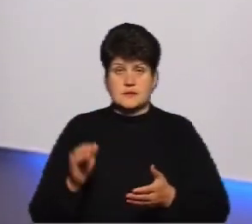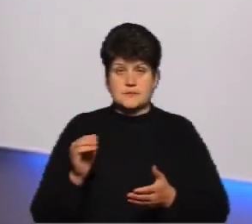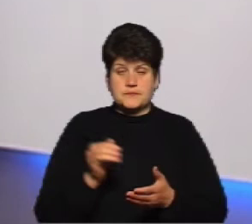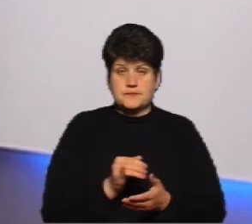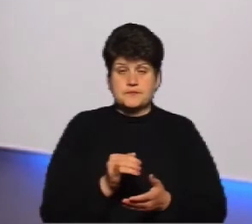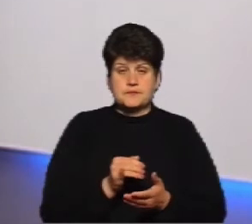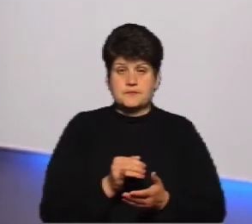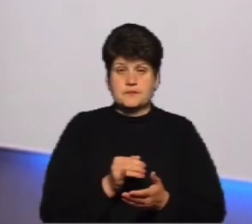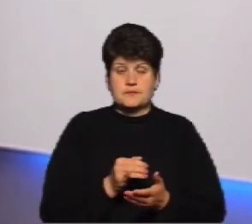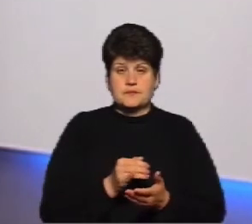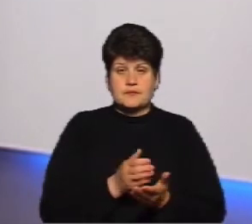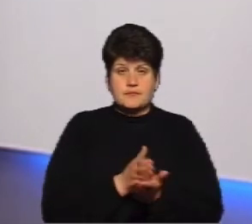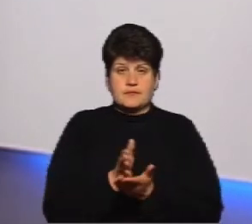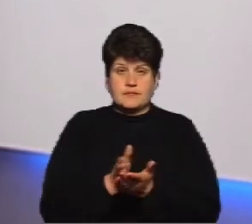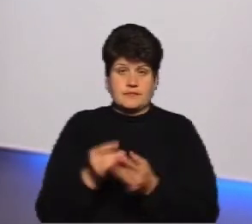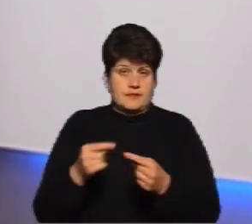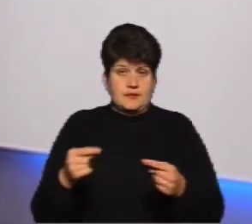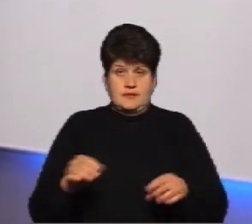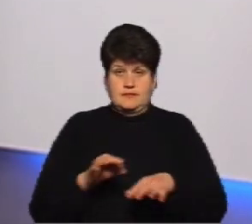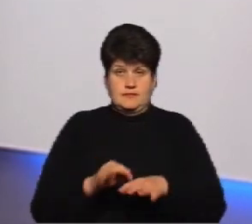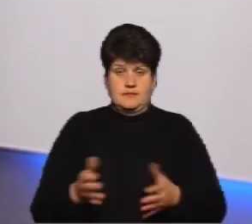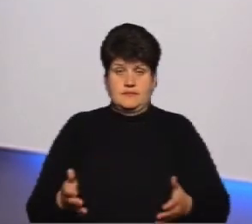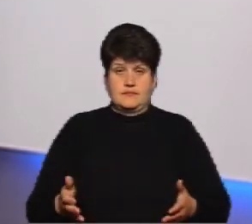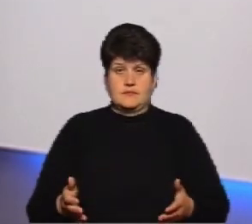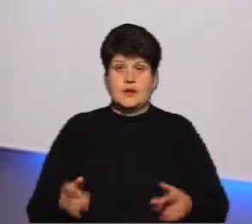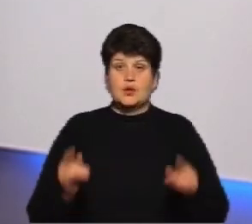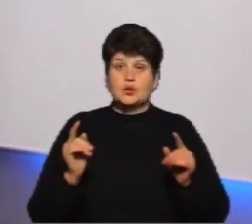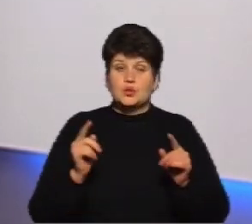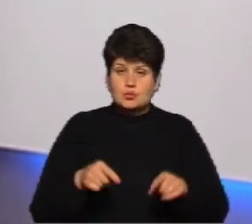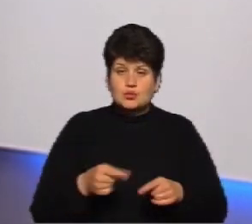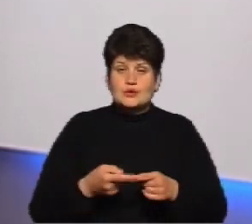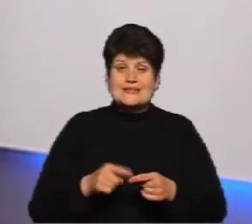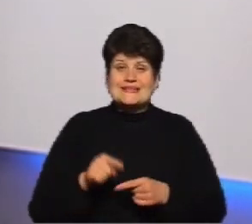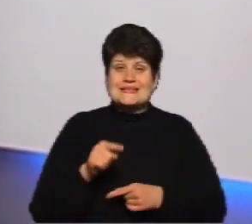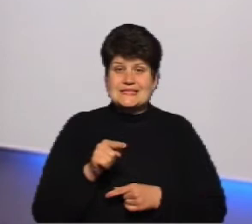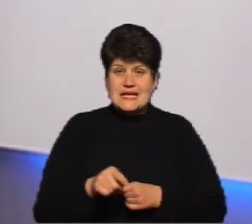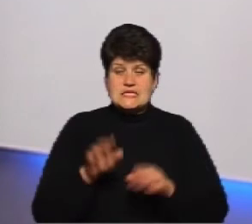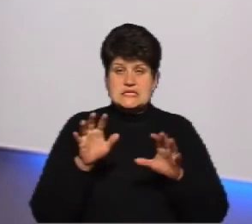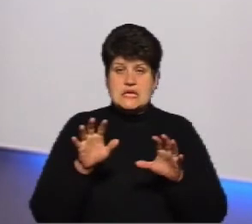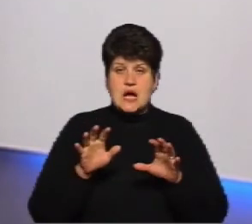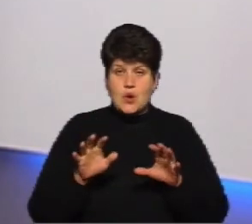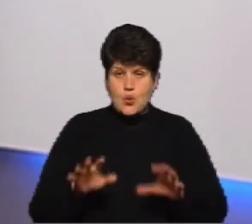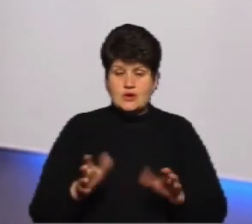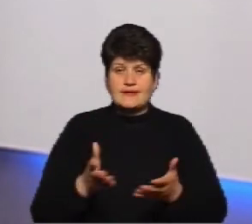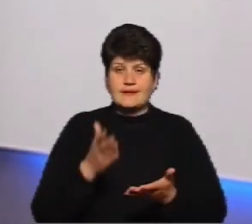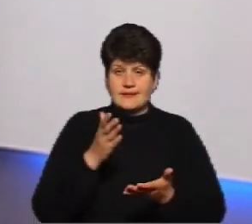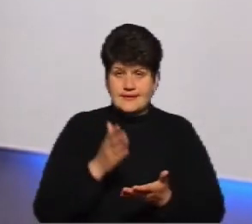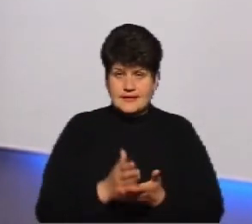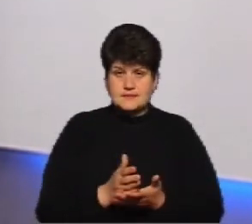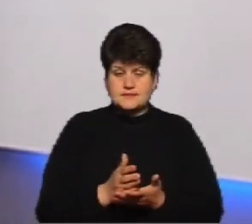в других планах ведеться. Тому цей закон, який є,